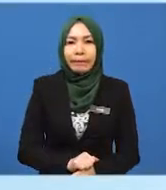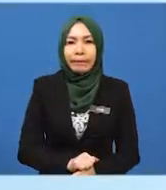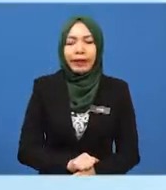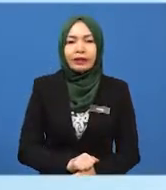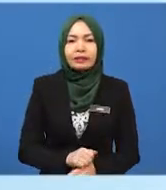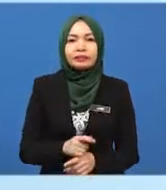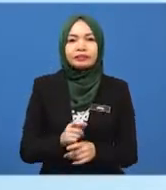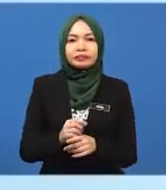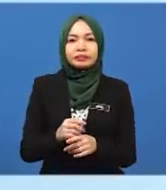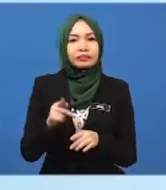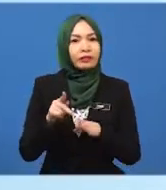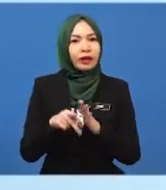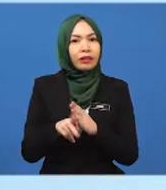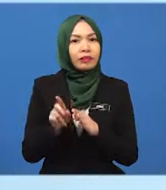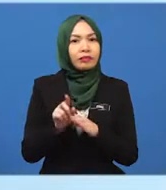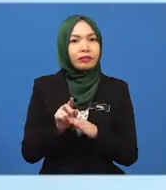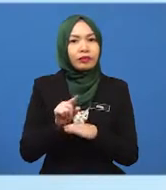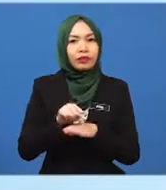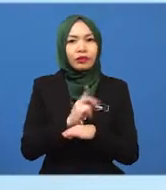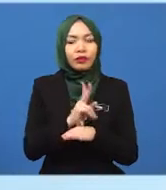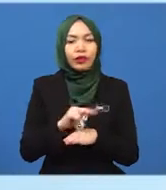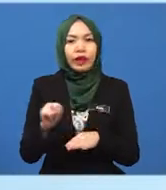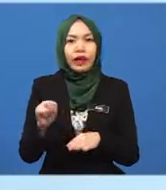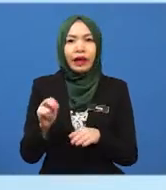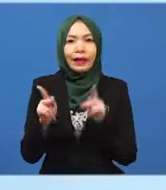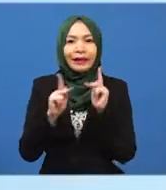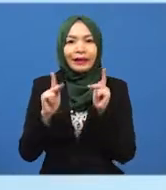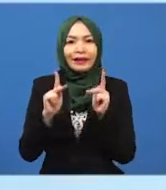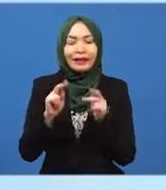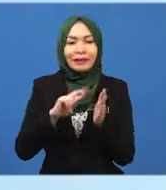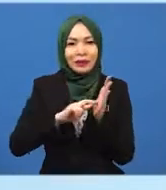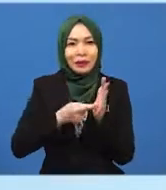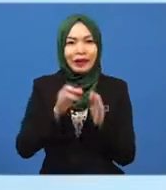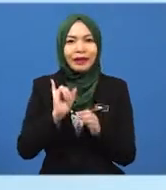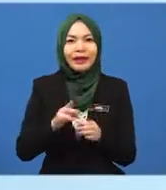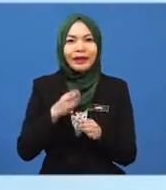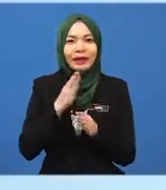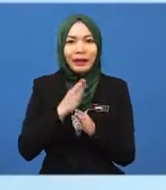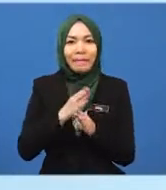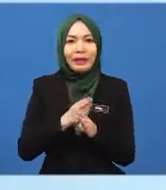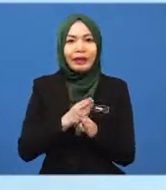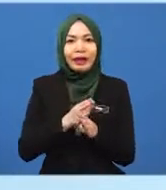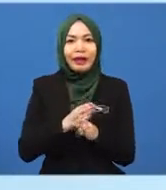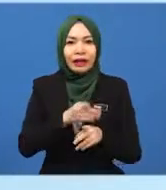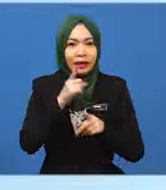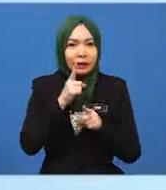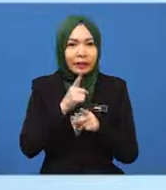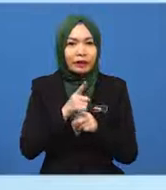adalah merupakan kata pemberi yang tepat di hadapan predikat.